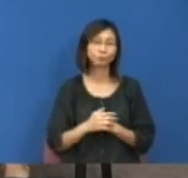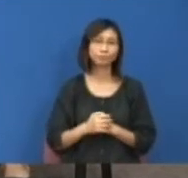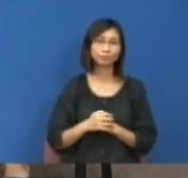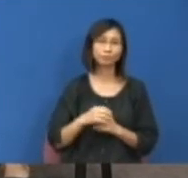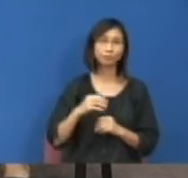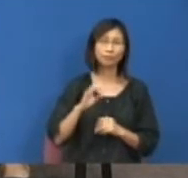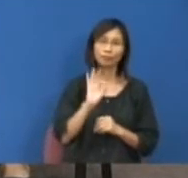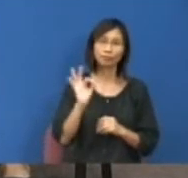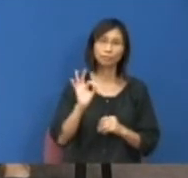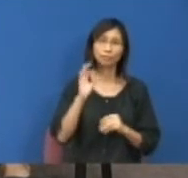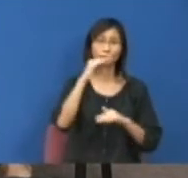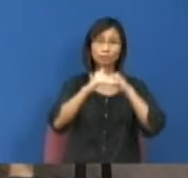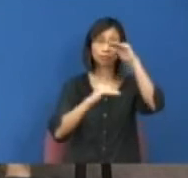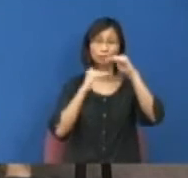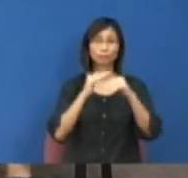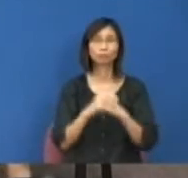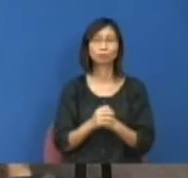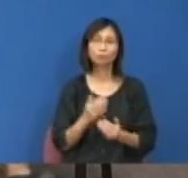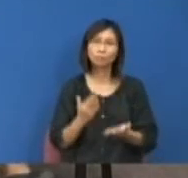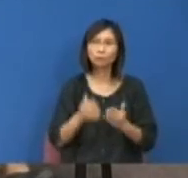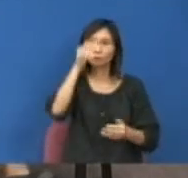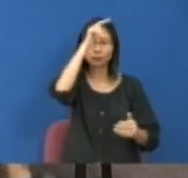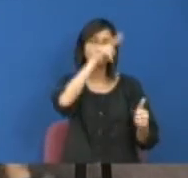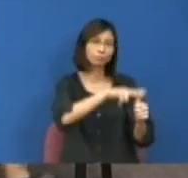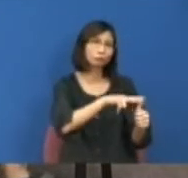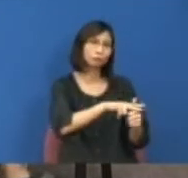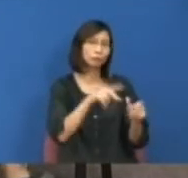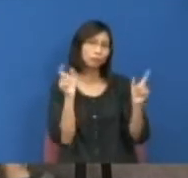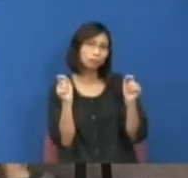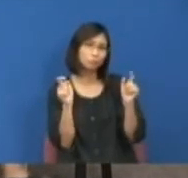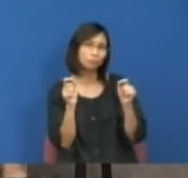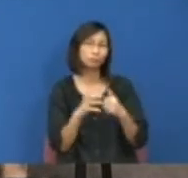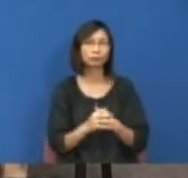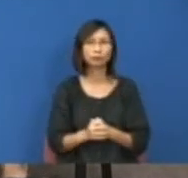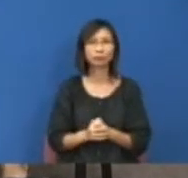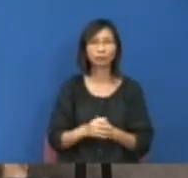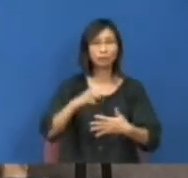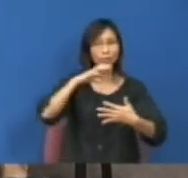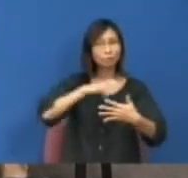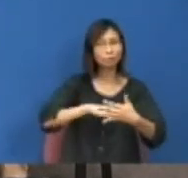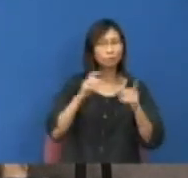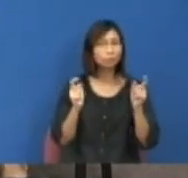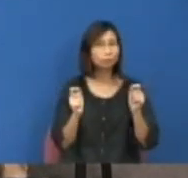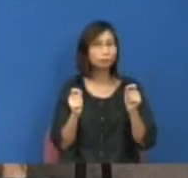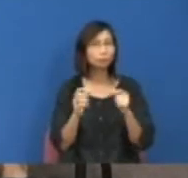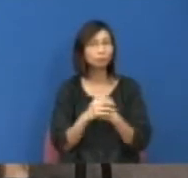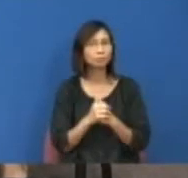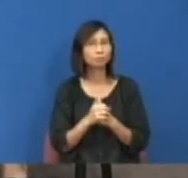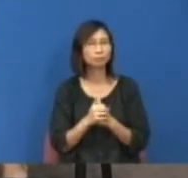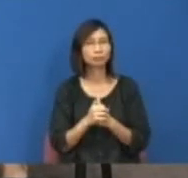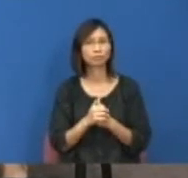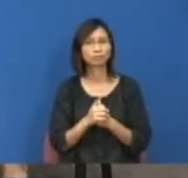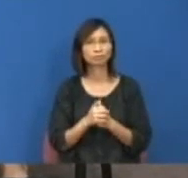個政治嘅意涵啊，或者一個政治嘅。內涵，即係嗰個政治嘅